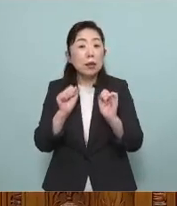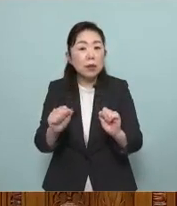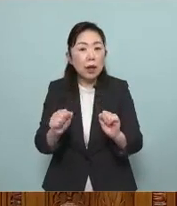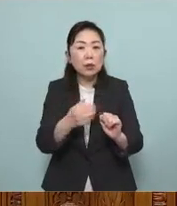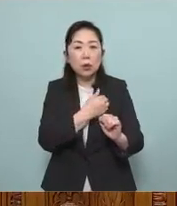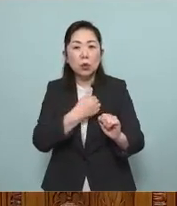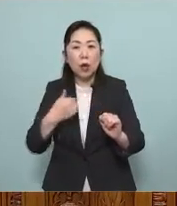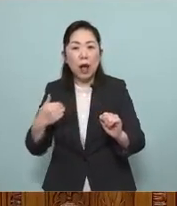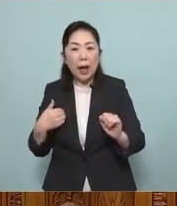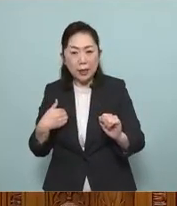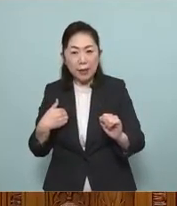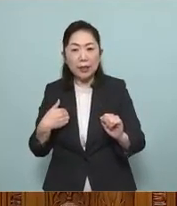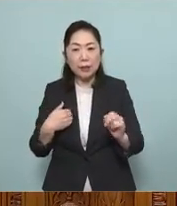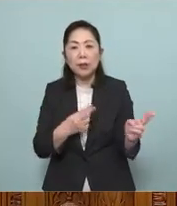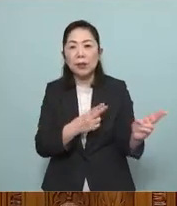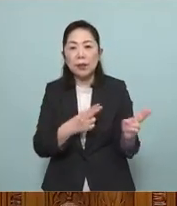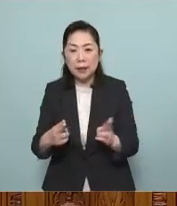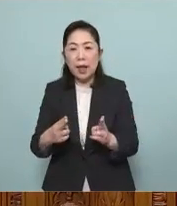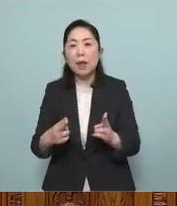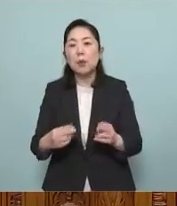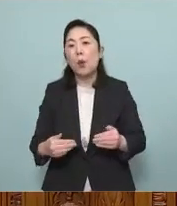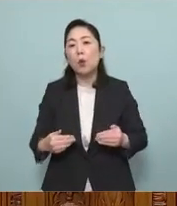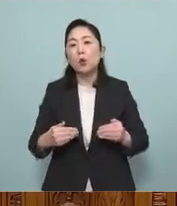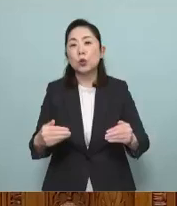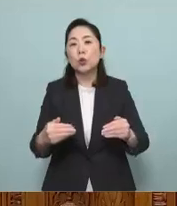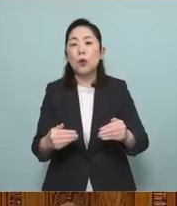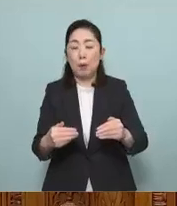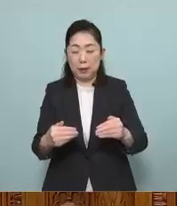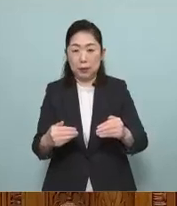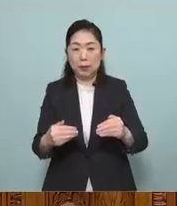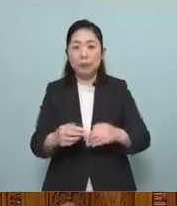しており、協力を前へと進めます。